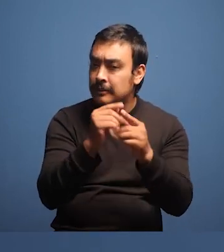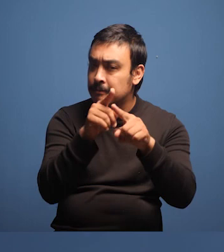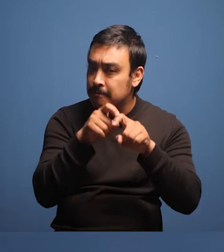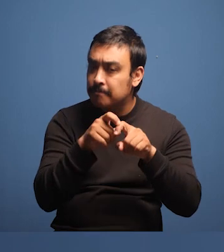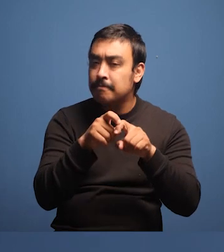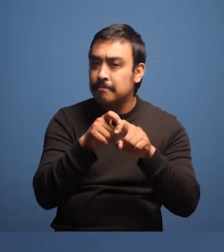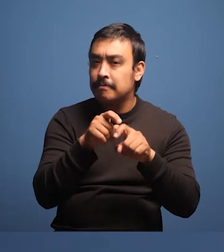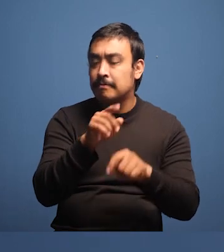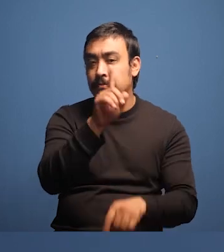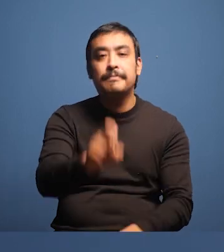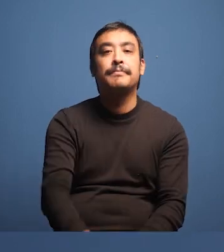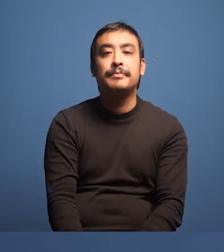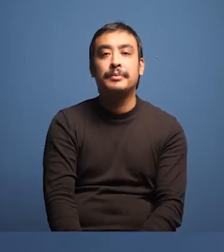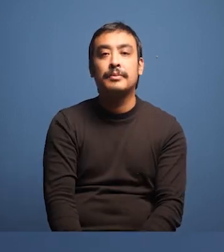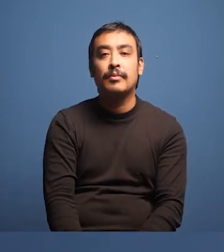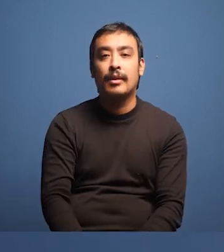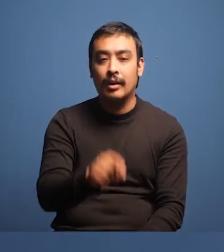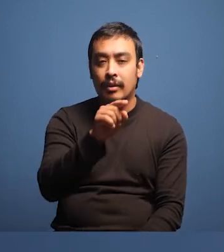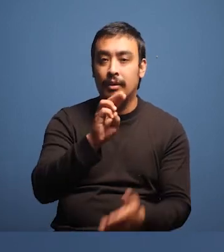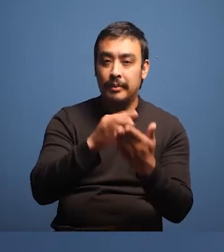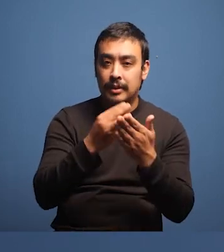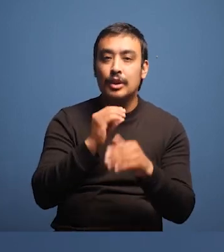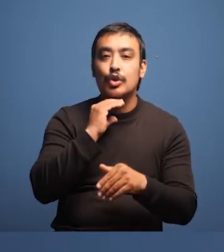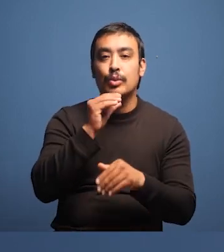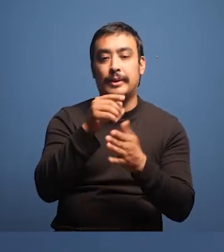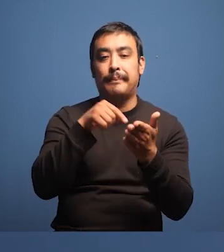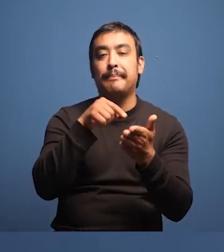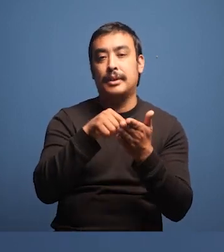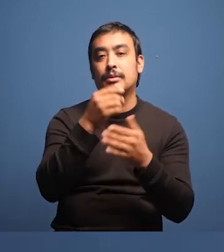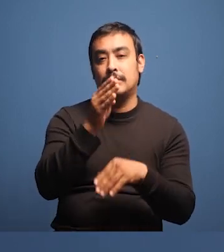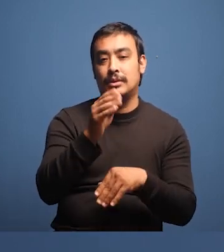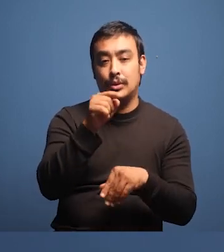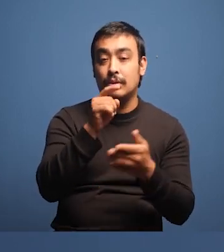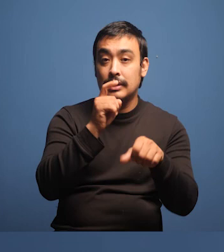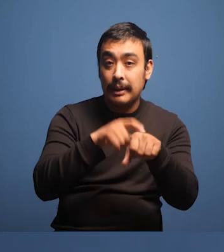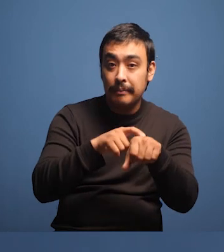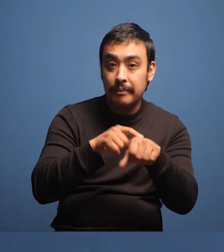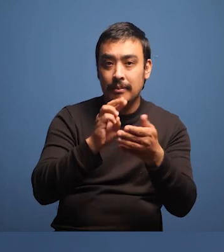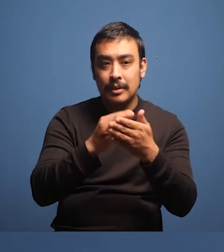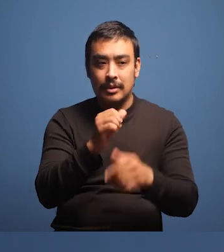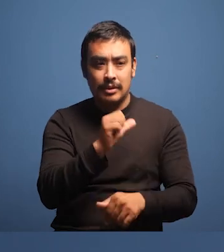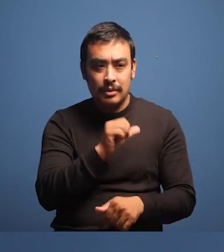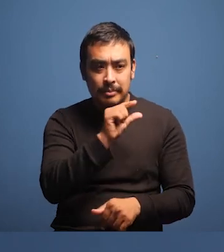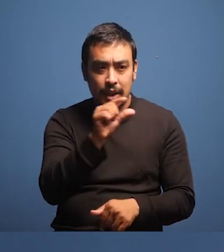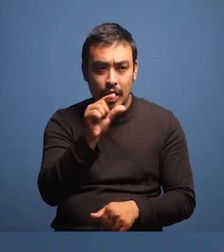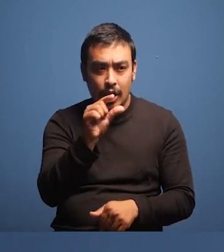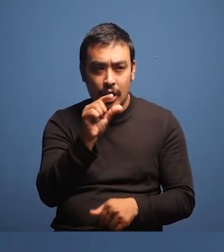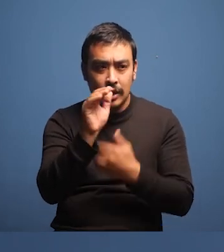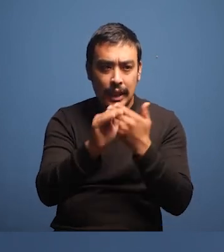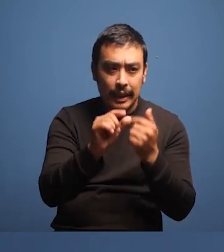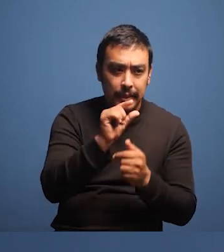यो सेक्सटिङ? सो सेक्सटिङ भनेको प्रायः भनेको युथ्सहरू बिचमै हुने होइन, किनभने यो टाइममा भनेपछि अफकोर्स सेक्सको अफेयर्सदेखि लिएर सबै कुरामा